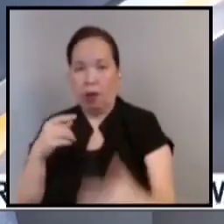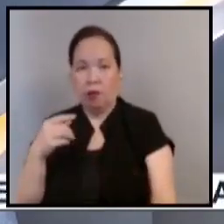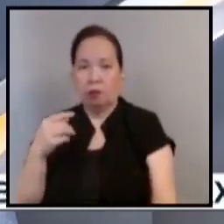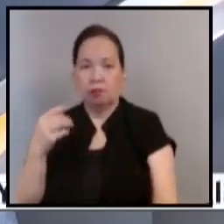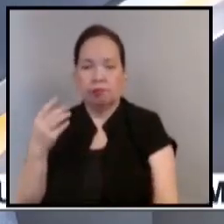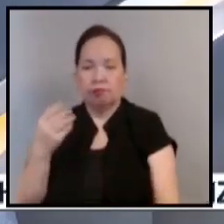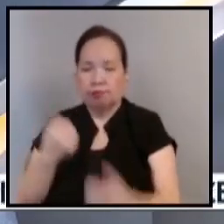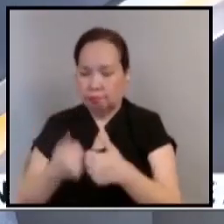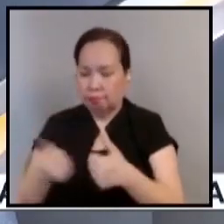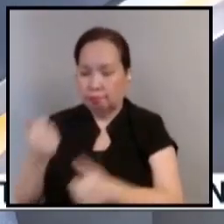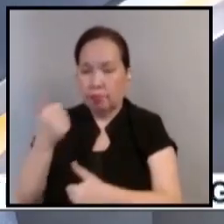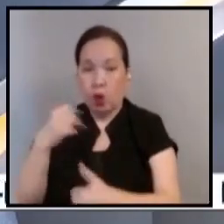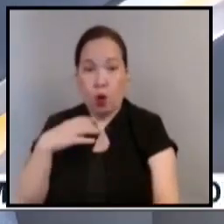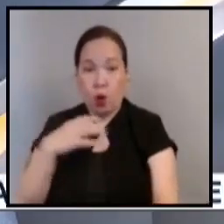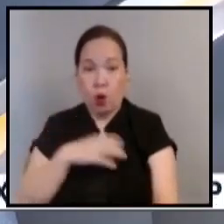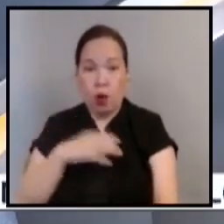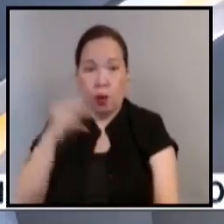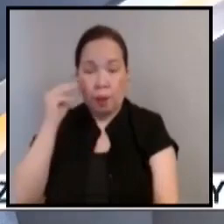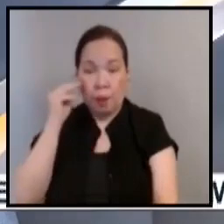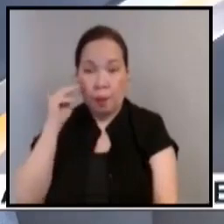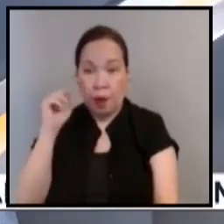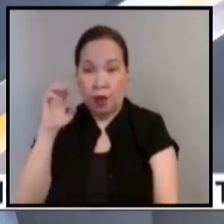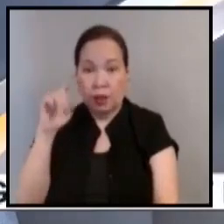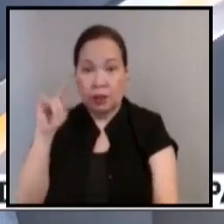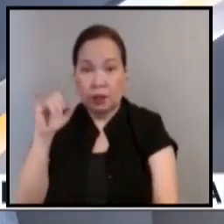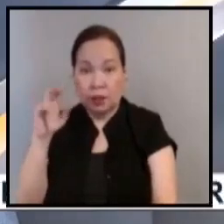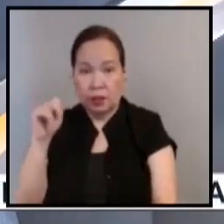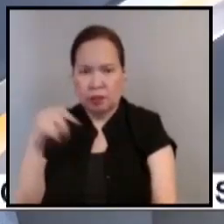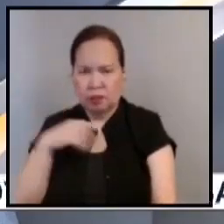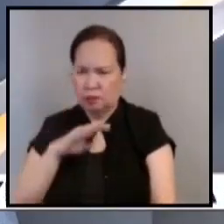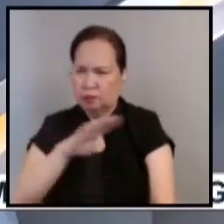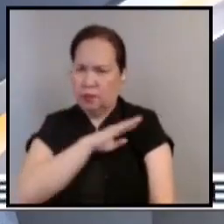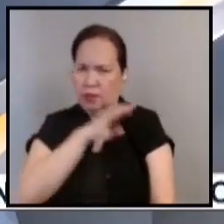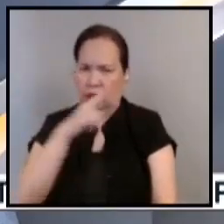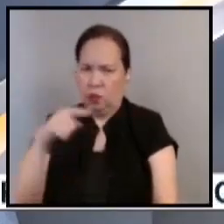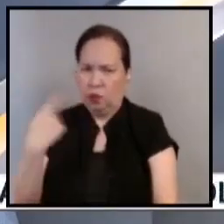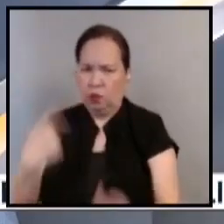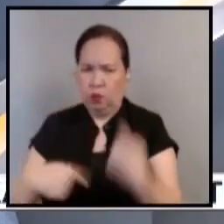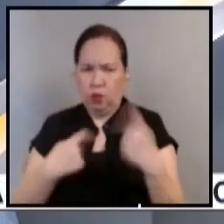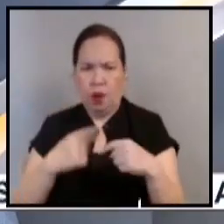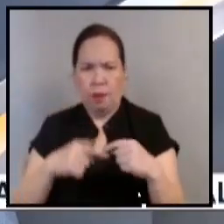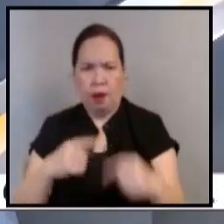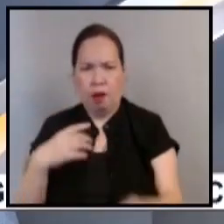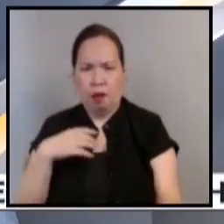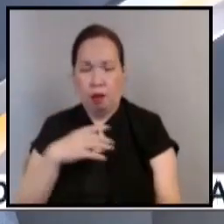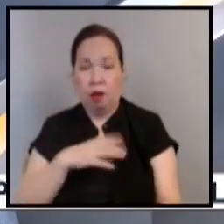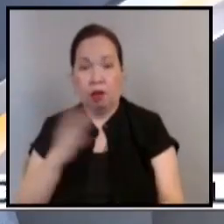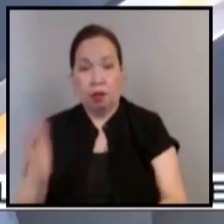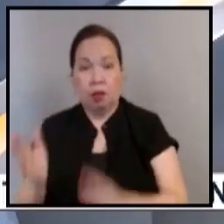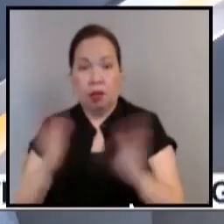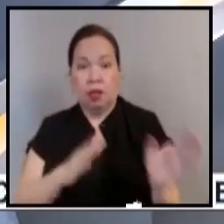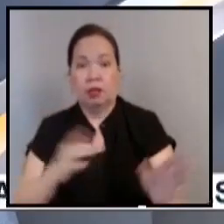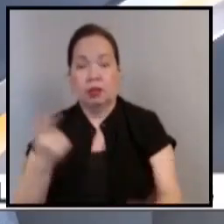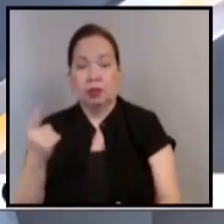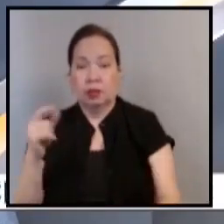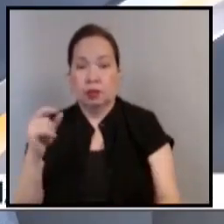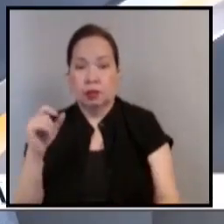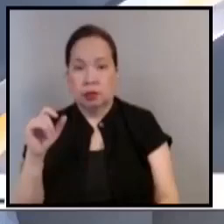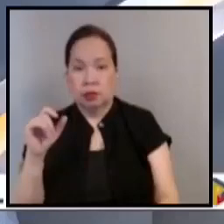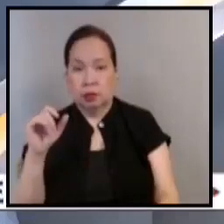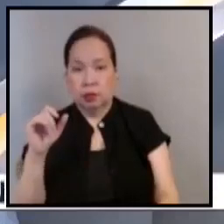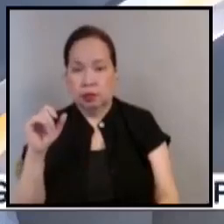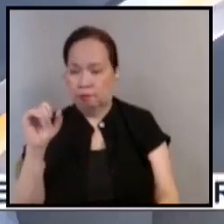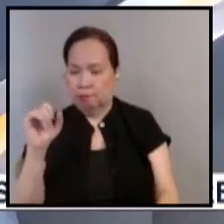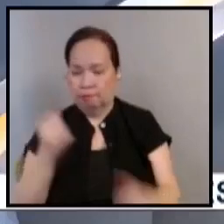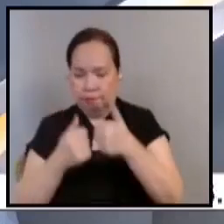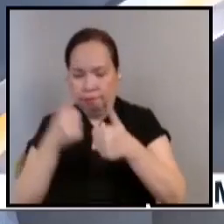ng matapang na pahayag laban sa mga kritiko ng Kamara, habang si Senior Deputy Speaker Dong Gonzales naman